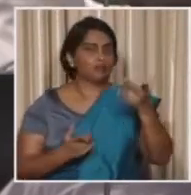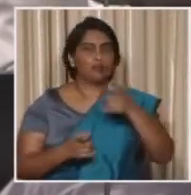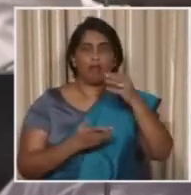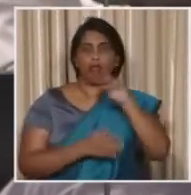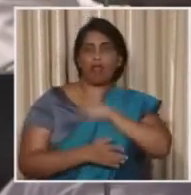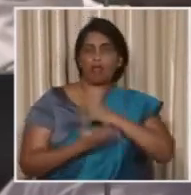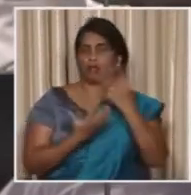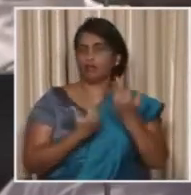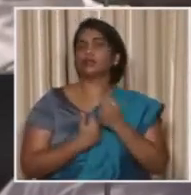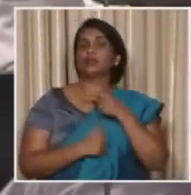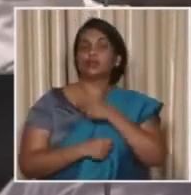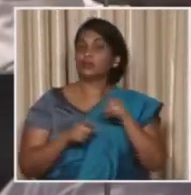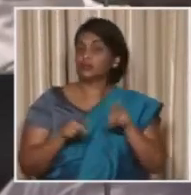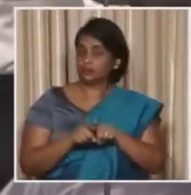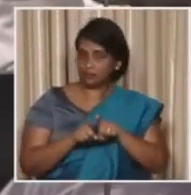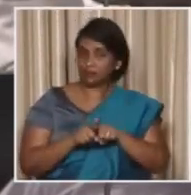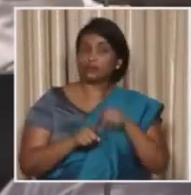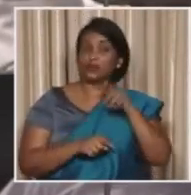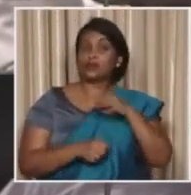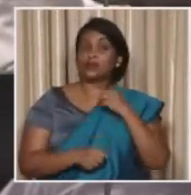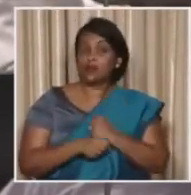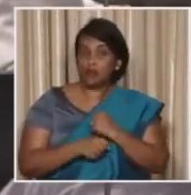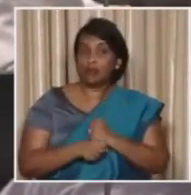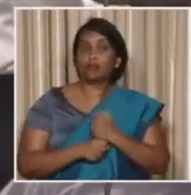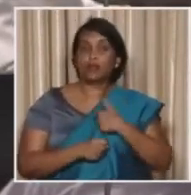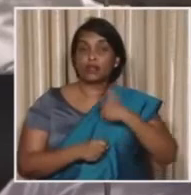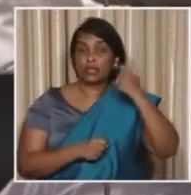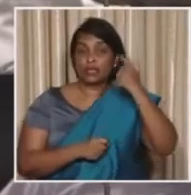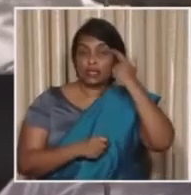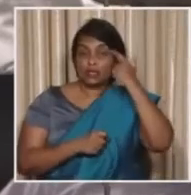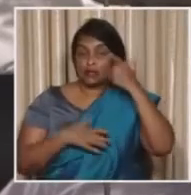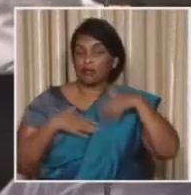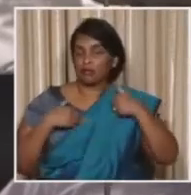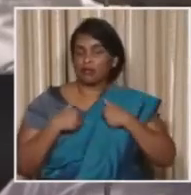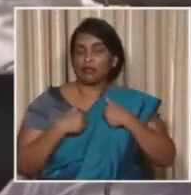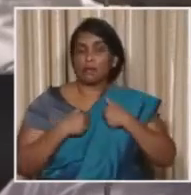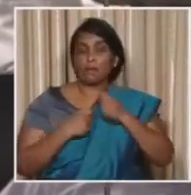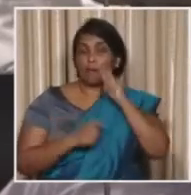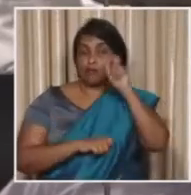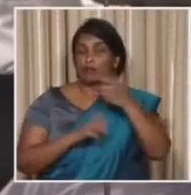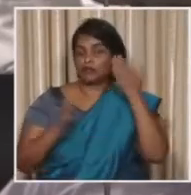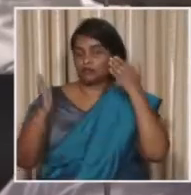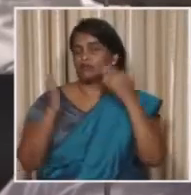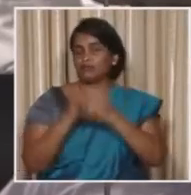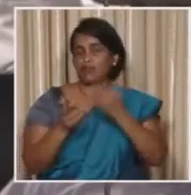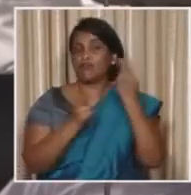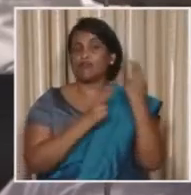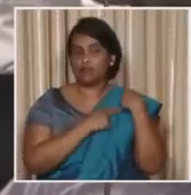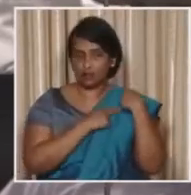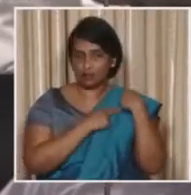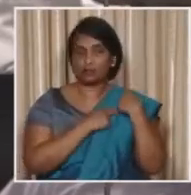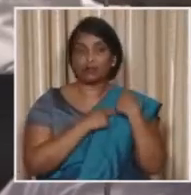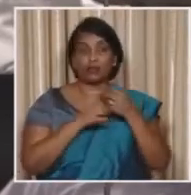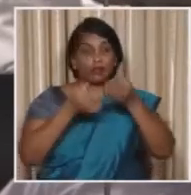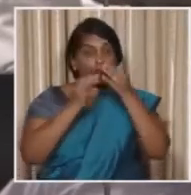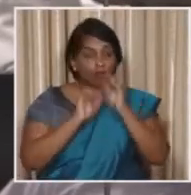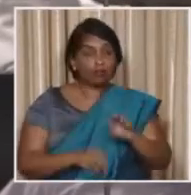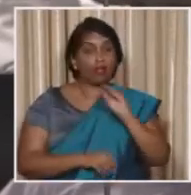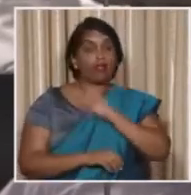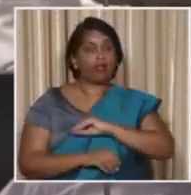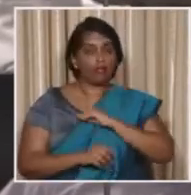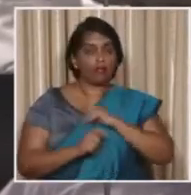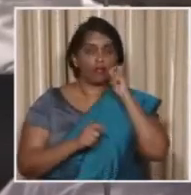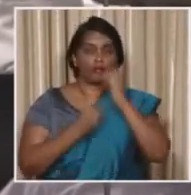ප්‍රතිලාභ පිළිබඳු. එහෙම නම් මේ රජයට මානුෂික වගේ පත්තියනවා, මානුෂික වක්කි පත්තියනවා. ඒවා ඒ නිසි ප්‍රතිලාභ